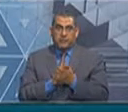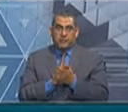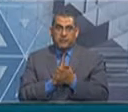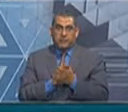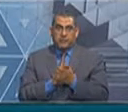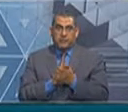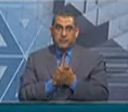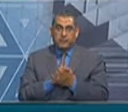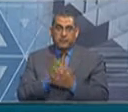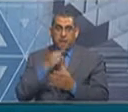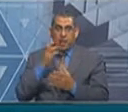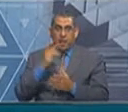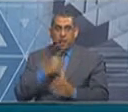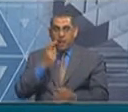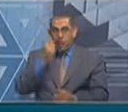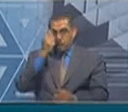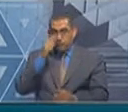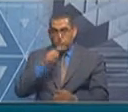1631